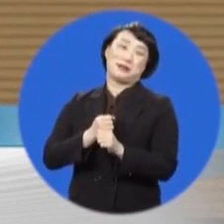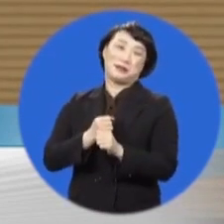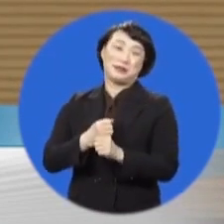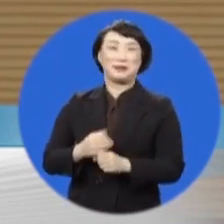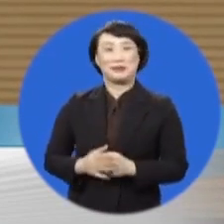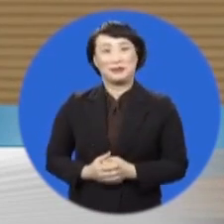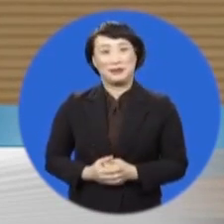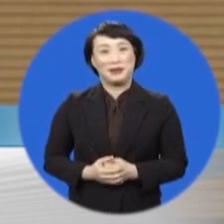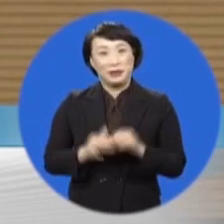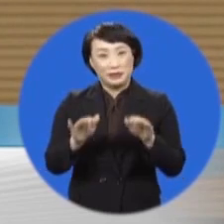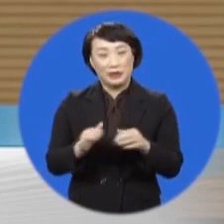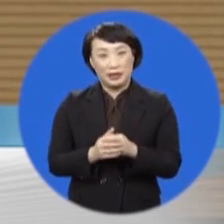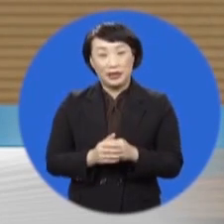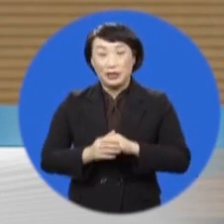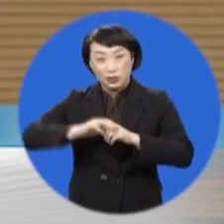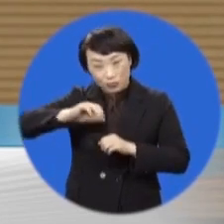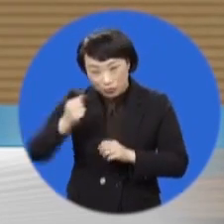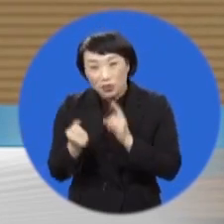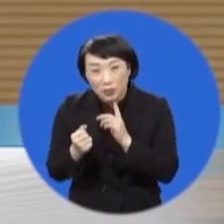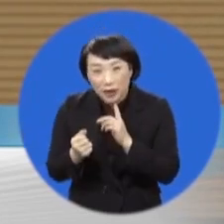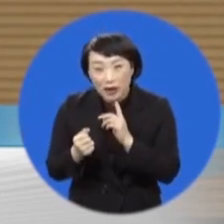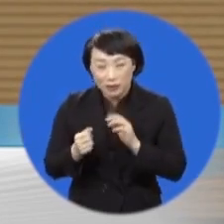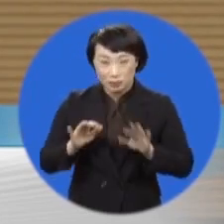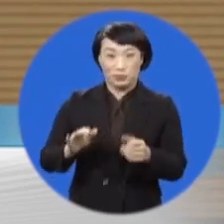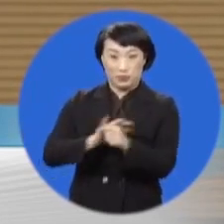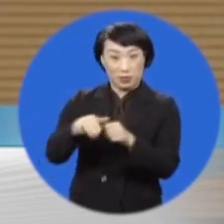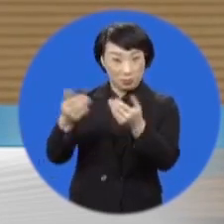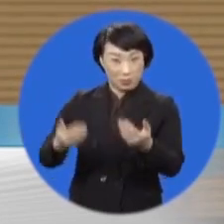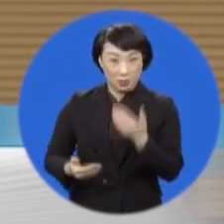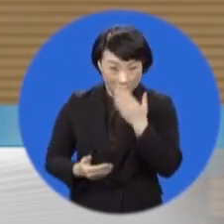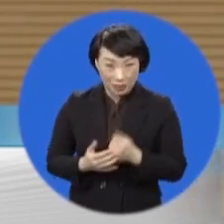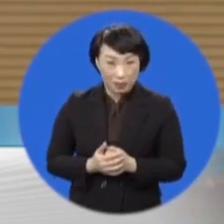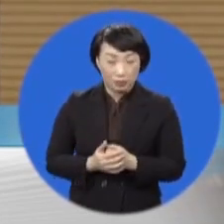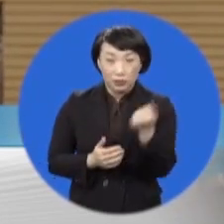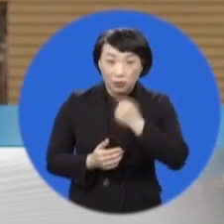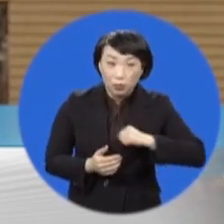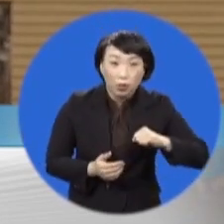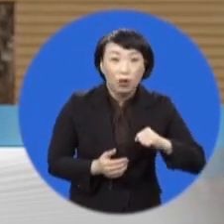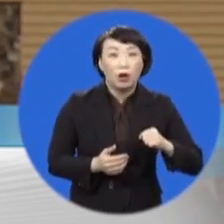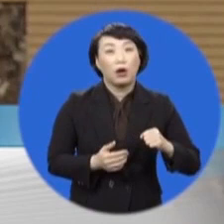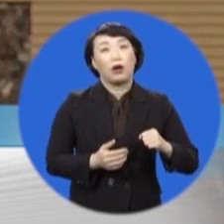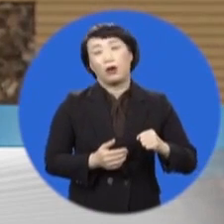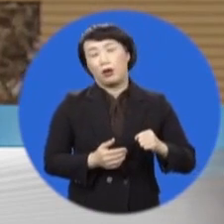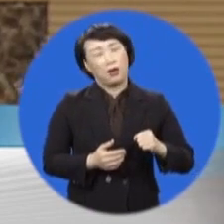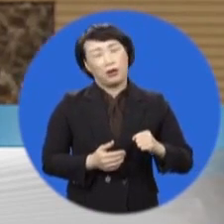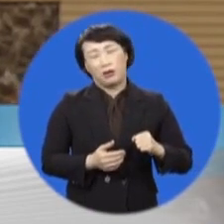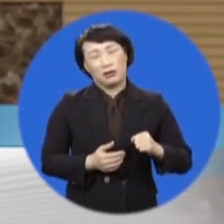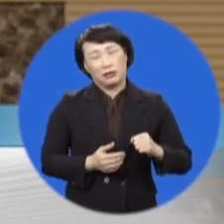예 에 근데 50종 만하면 사랑하는데 불 충동 하면